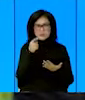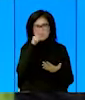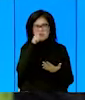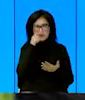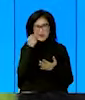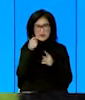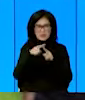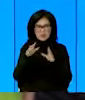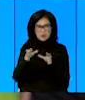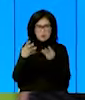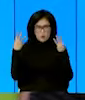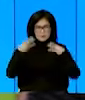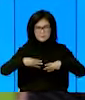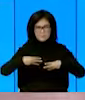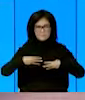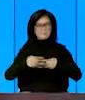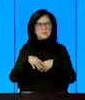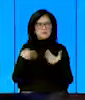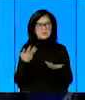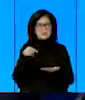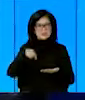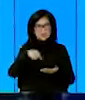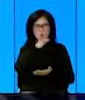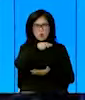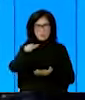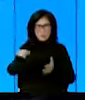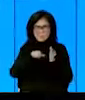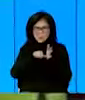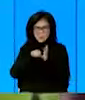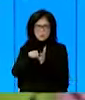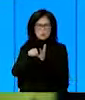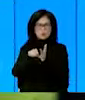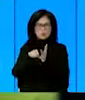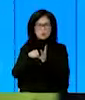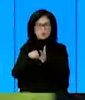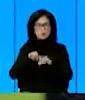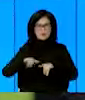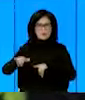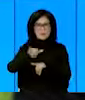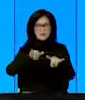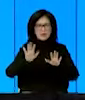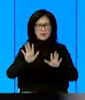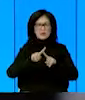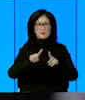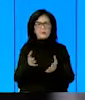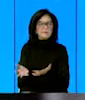juga. Saling bantu gotong royong nggak warga di sini atau di tempat ibu? Nggak ada yang gotong royong, paling ngangkutin